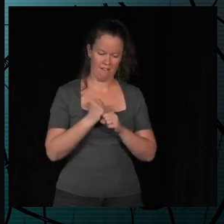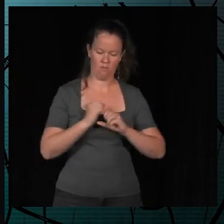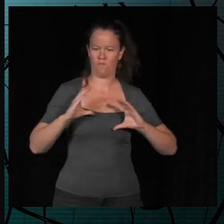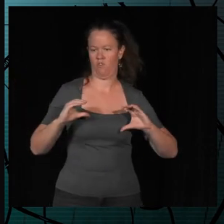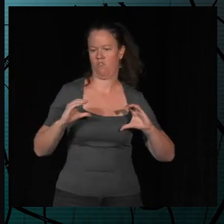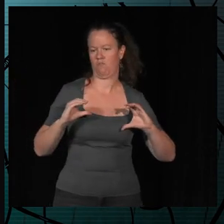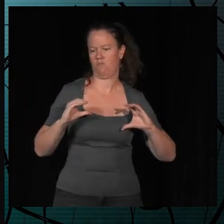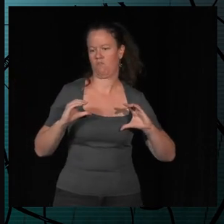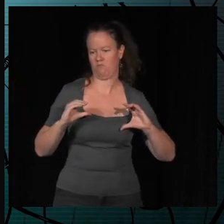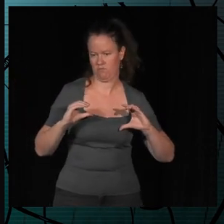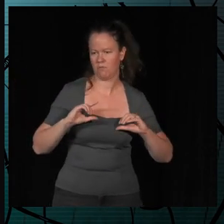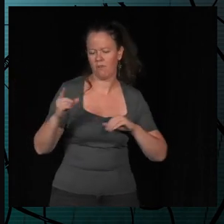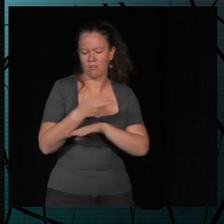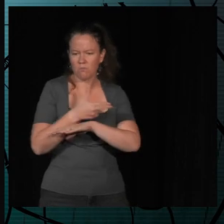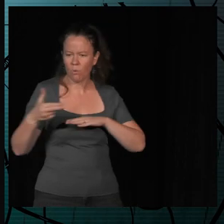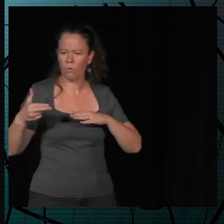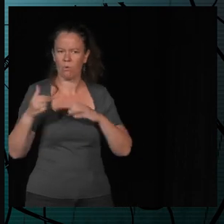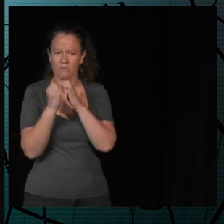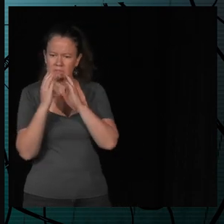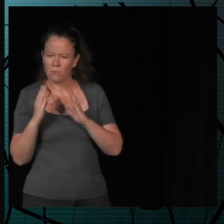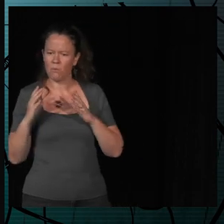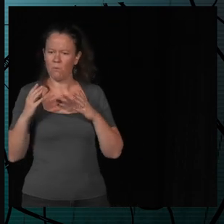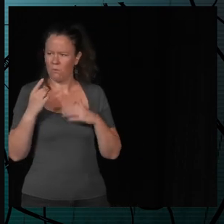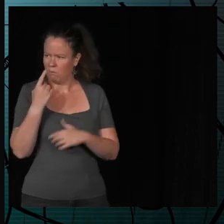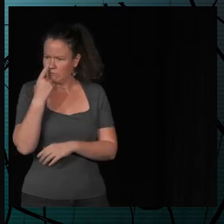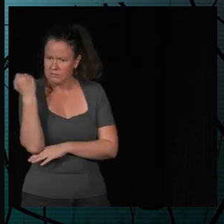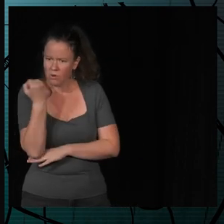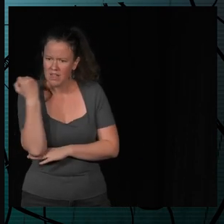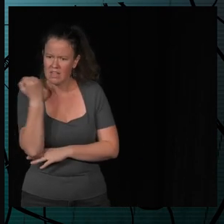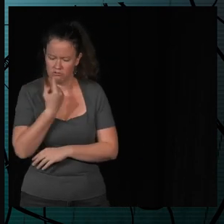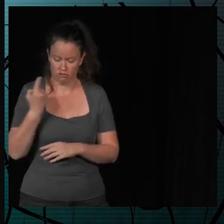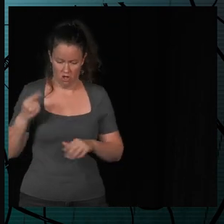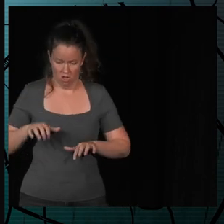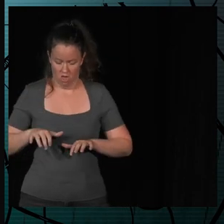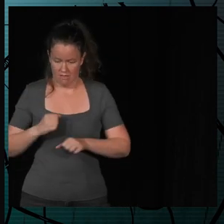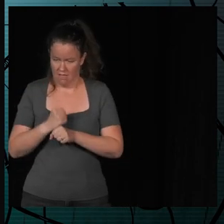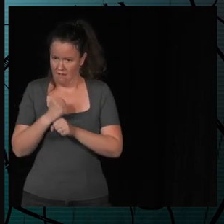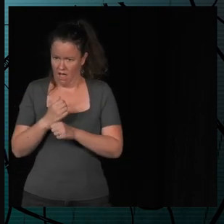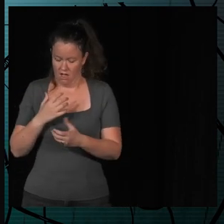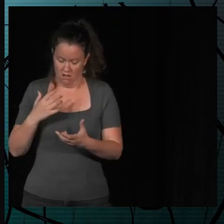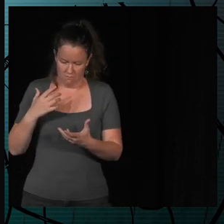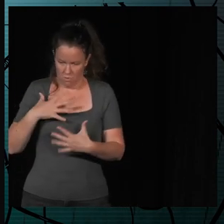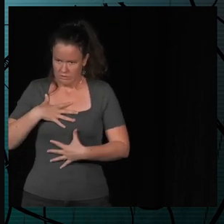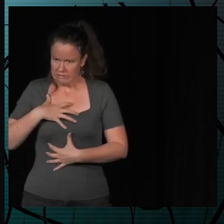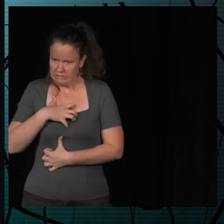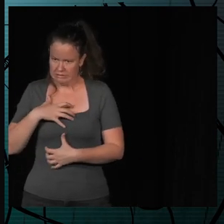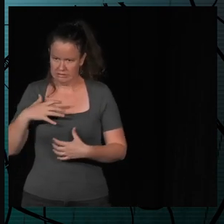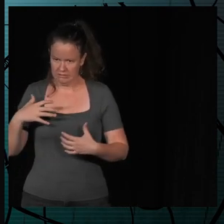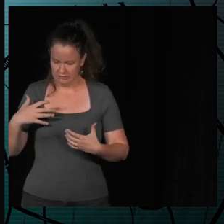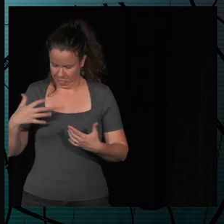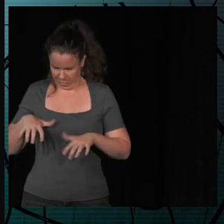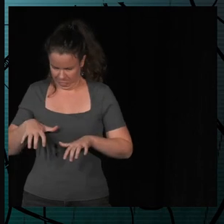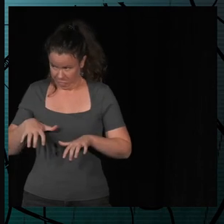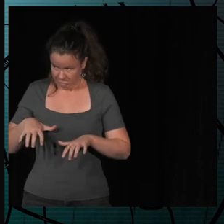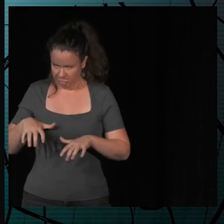soit pas le repli chez soi isolé face à son travail à sa voilà à l'angoisse de la de la page blanche ou